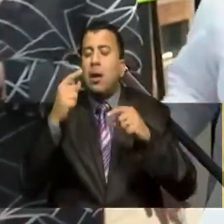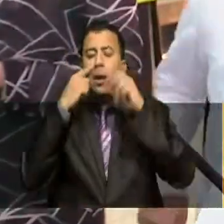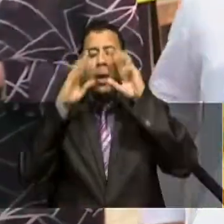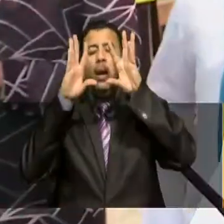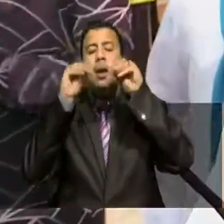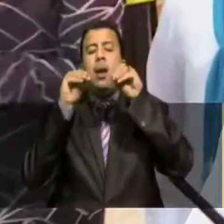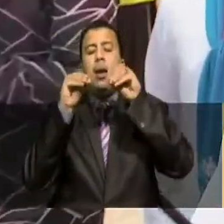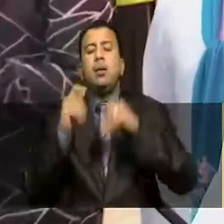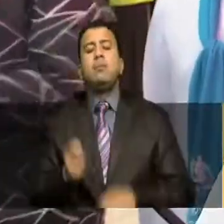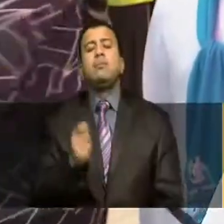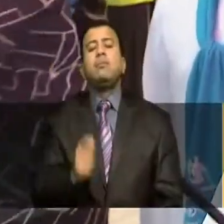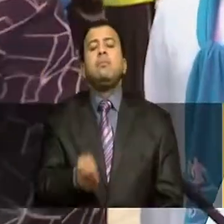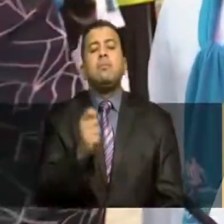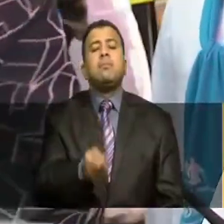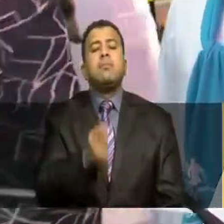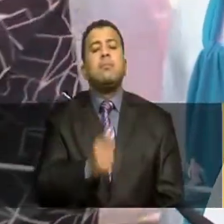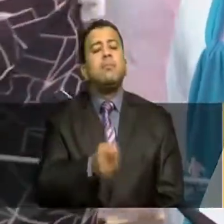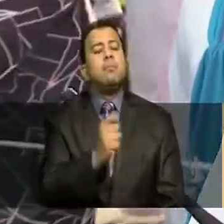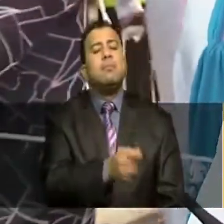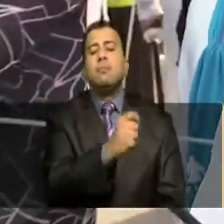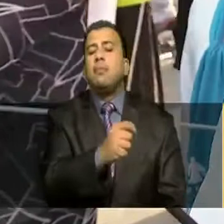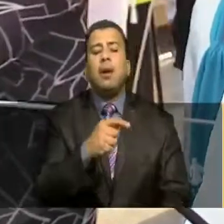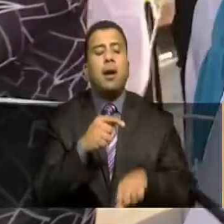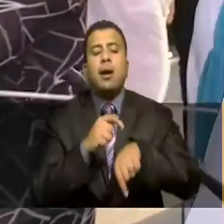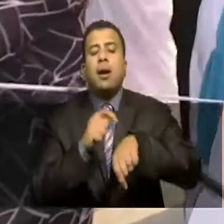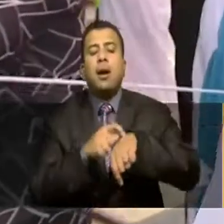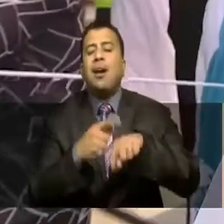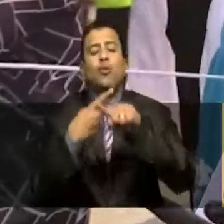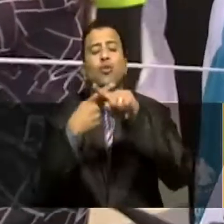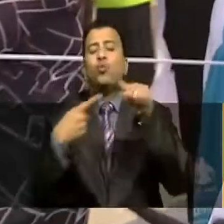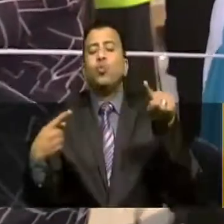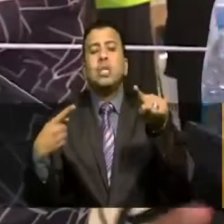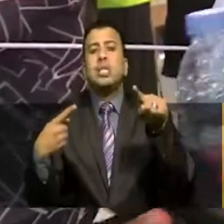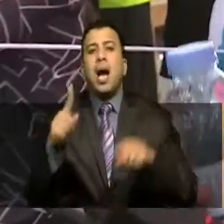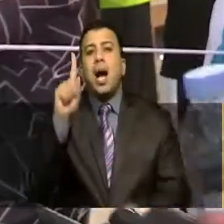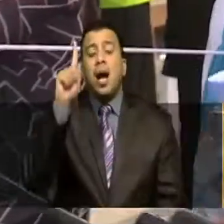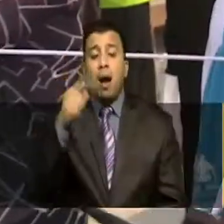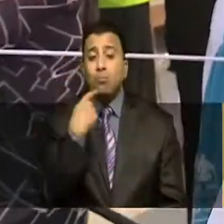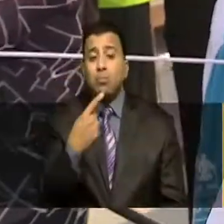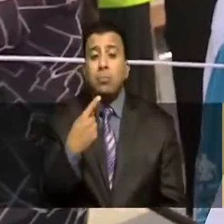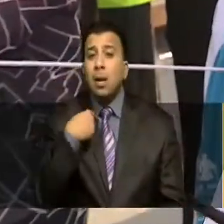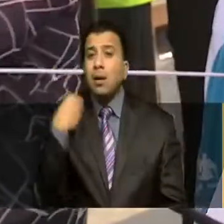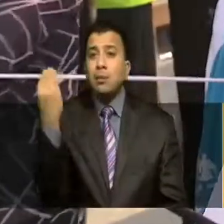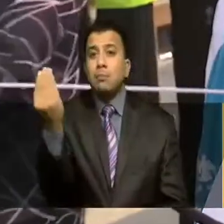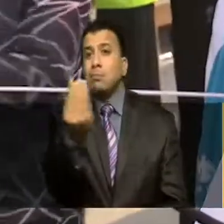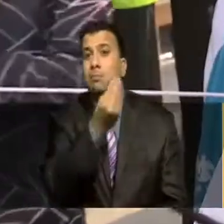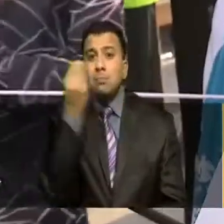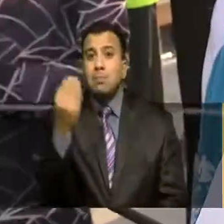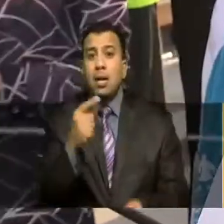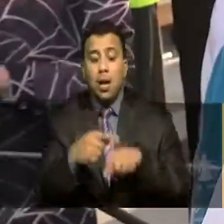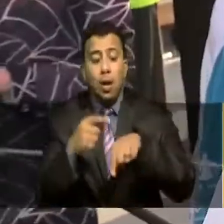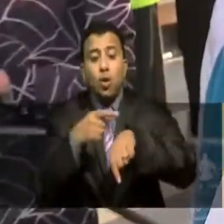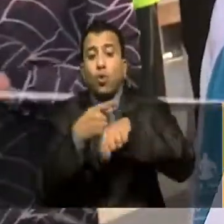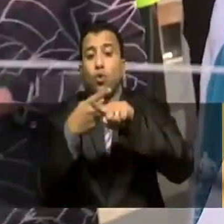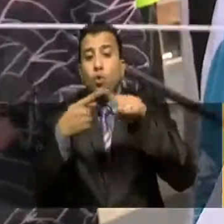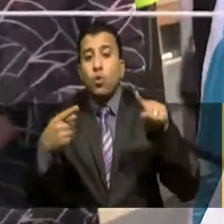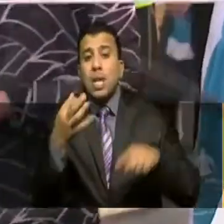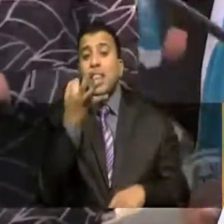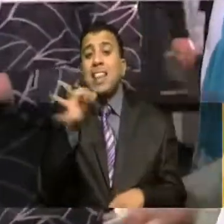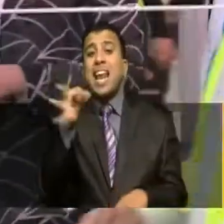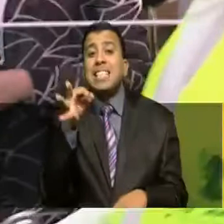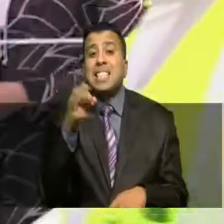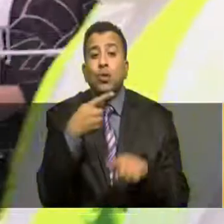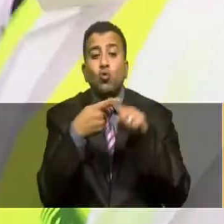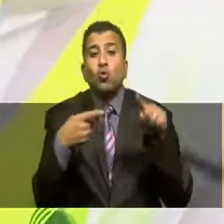يغمض عينه ويمشي يعيش تجربة المكفوف لمدة نصف ساعة. اليوم نحن في سيتي ووك بناخذ لفة كاملة بعد شوي لمدة نصف ساعة مثل ما ذكرت،